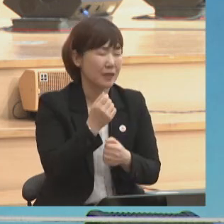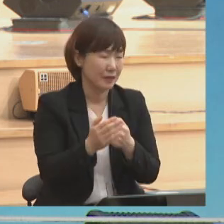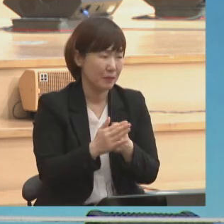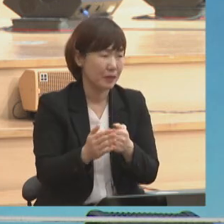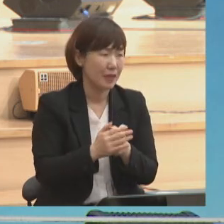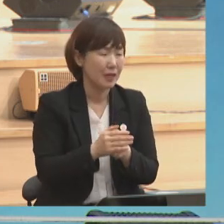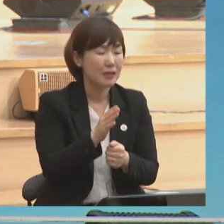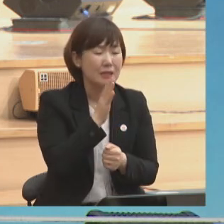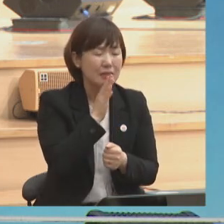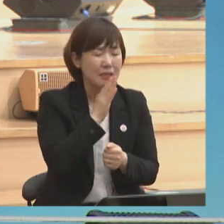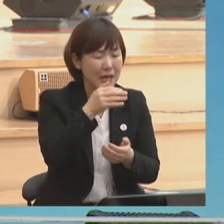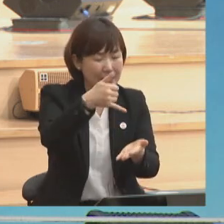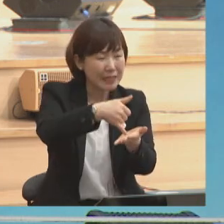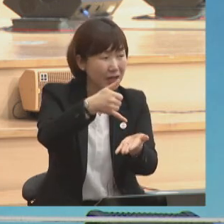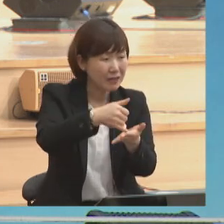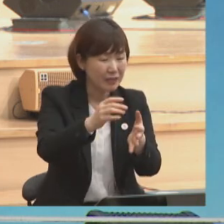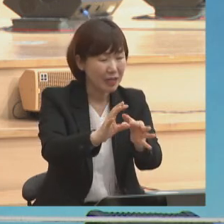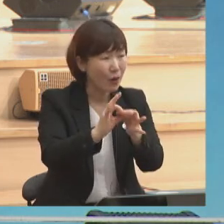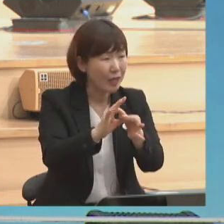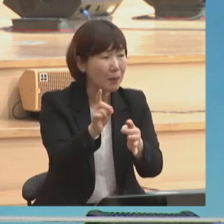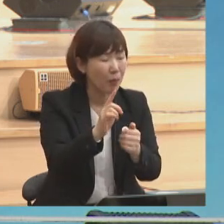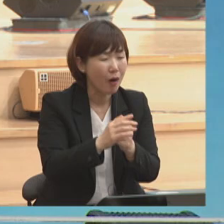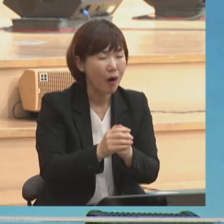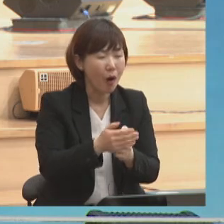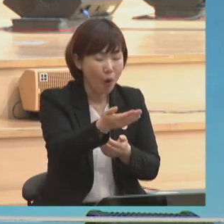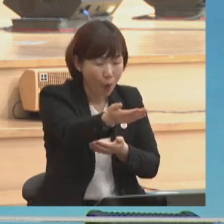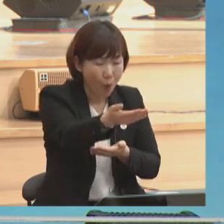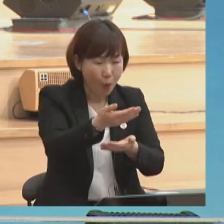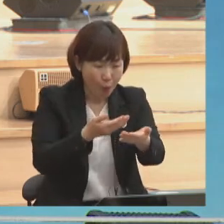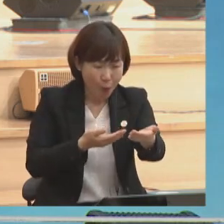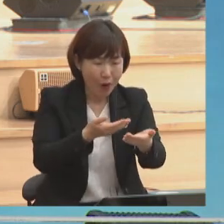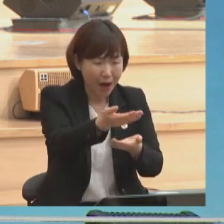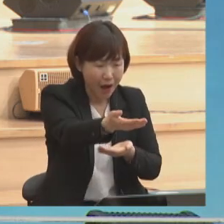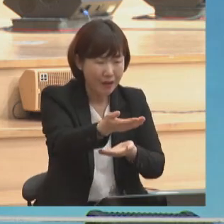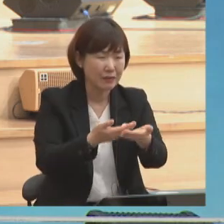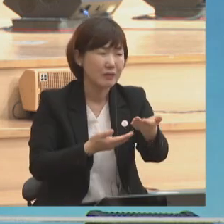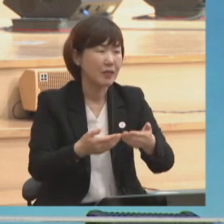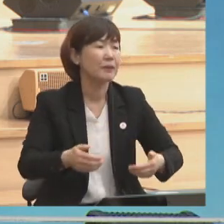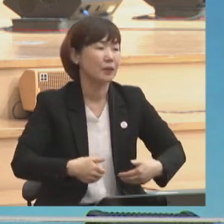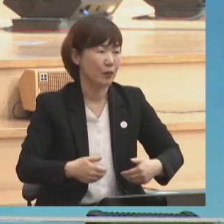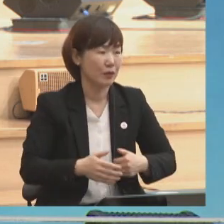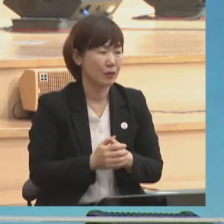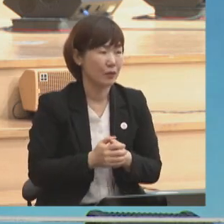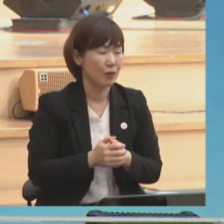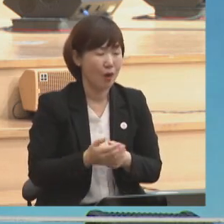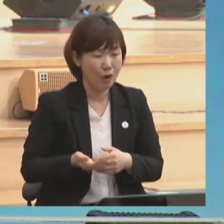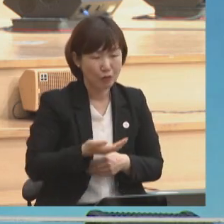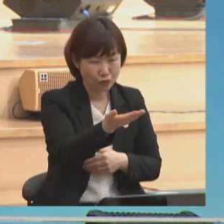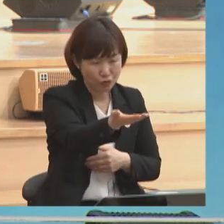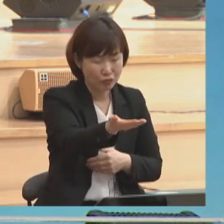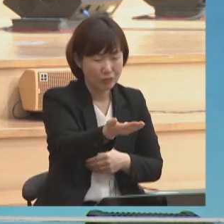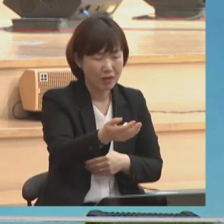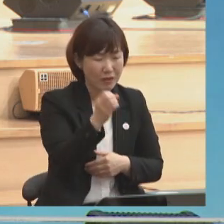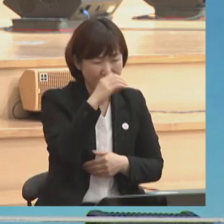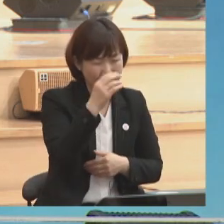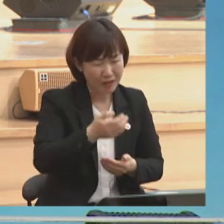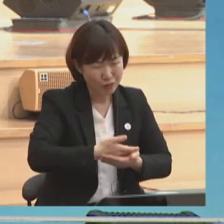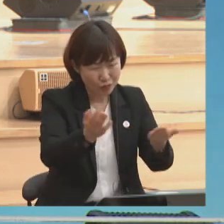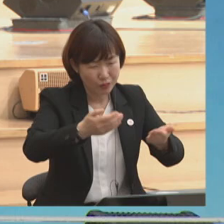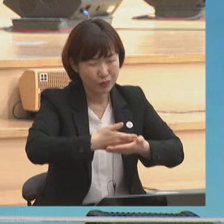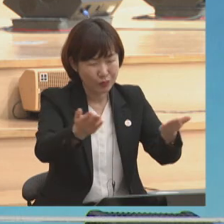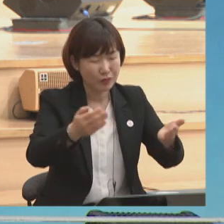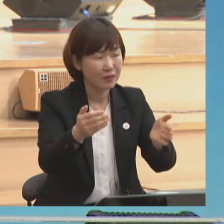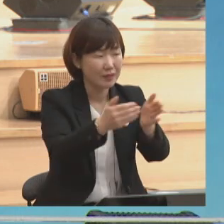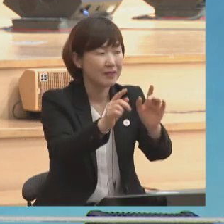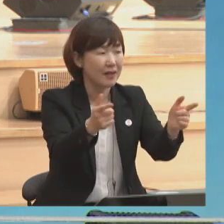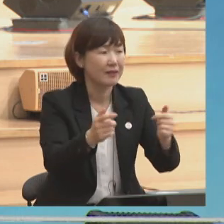정말로 인격적인 관계는요, 오고 가는 게 있는 거예요. 오고 가는 게. 주고 끝내는 게 아니라.